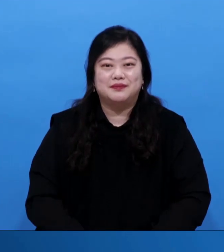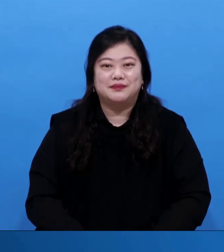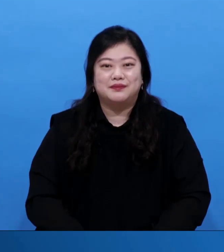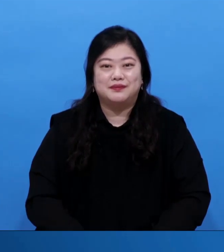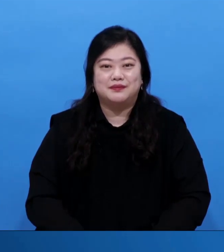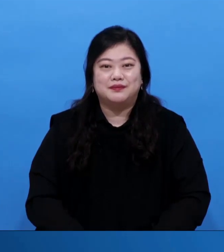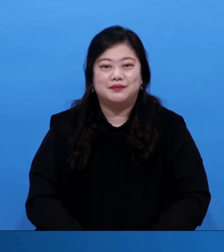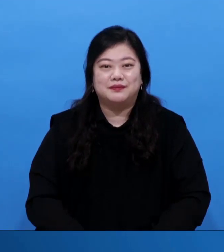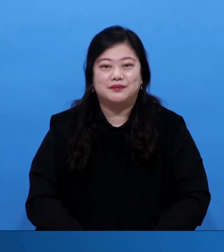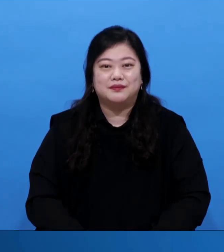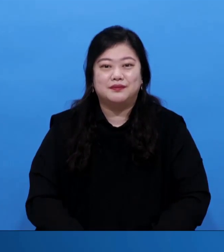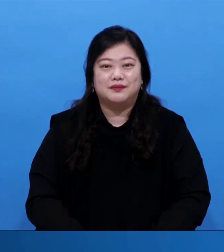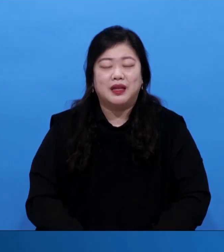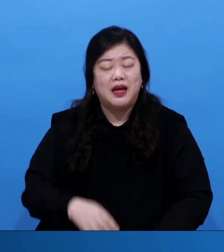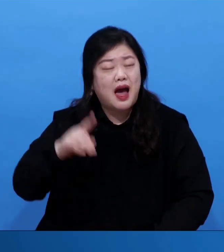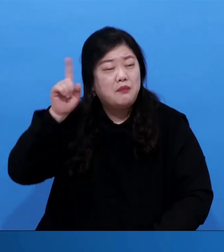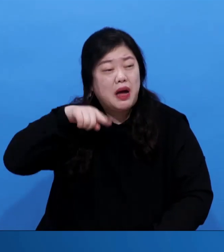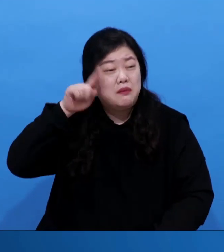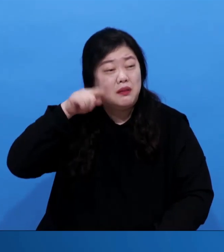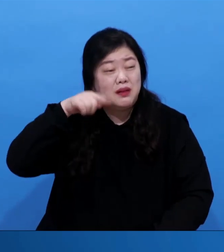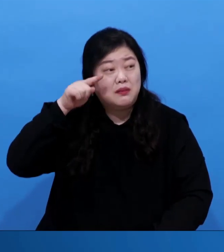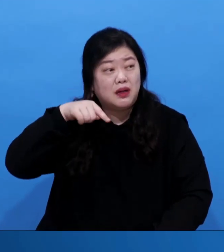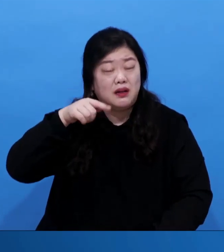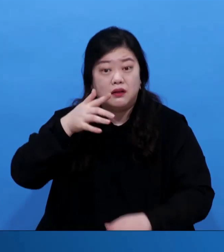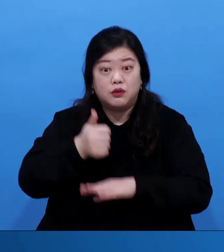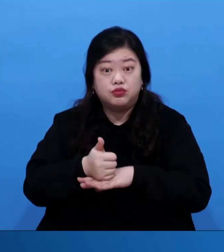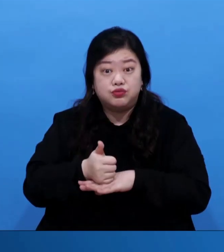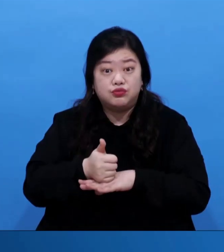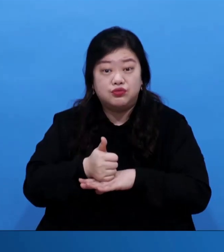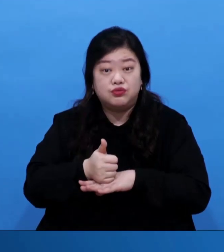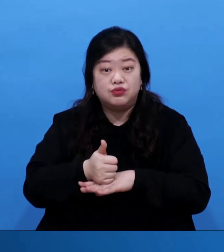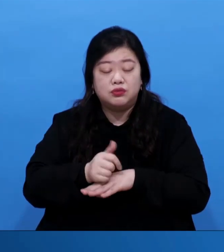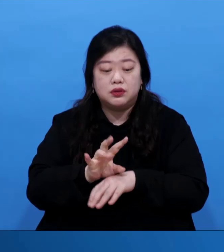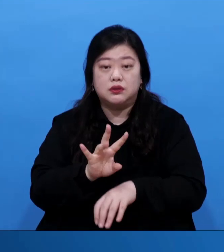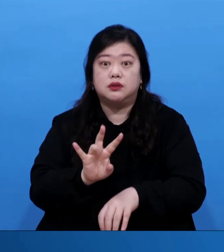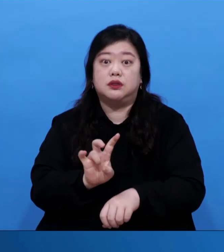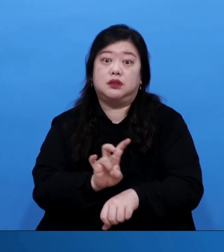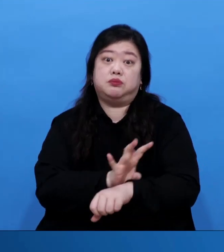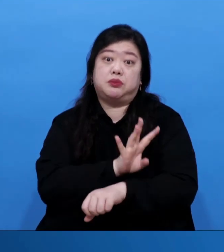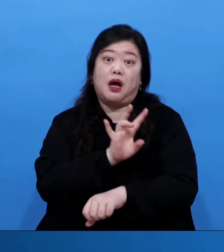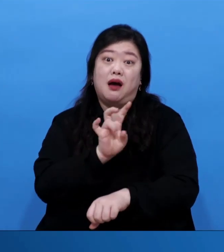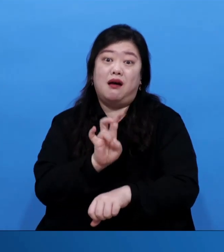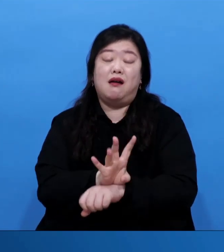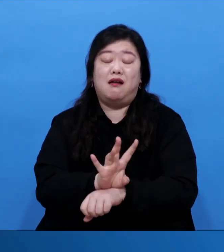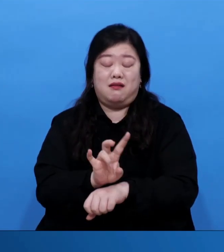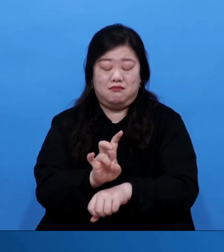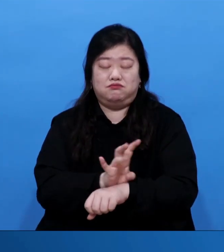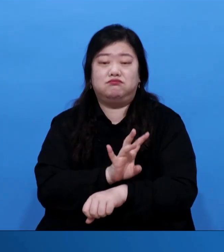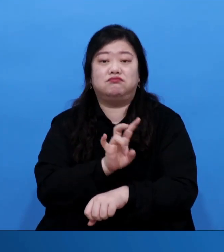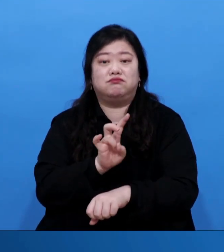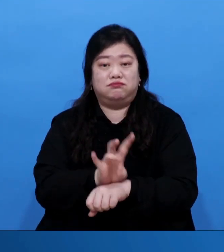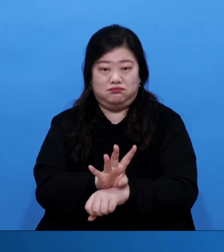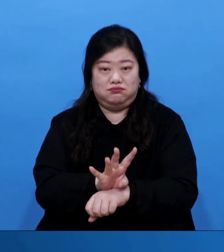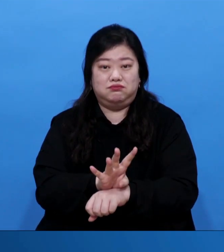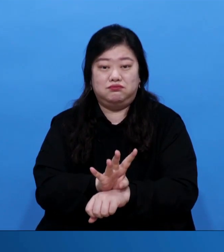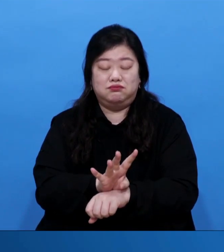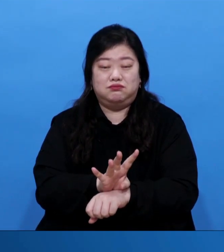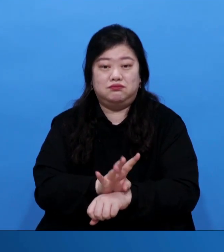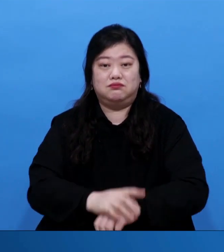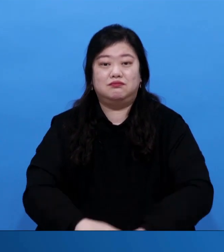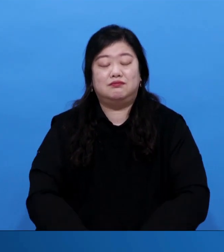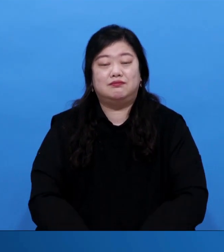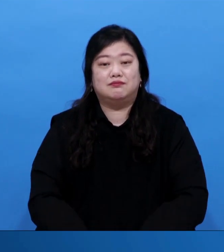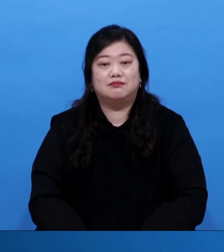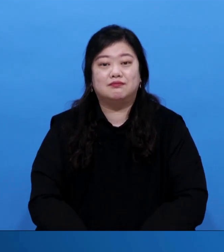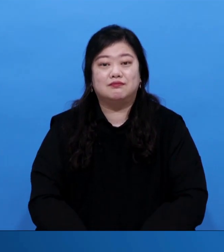그냥 24 하는 겁니다. In the past, I used to just set a time to do it, but now I do this 24 hours a day. 일부러 사람들하고 모여가지고